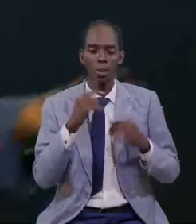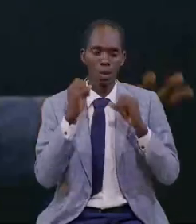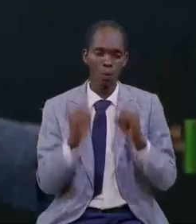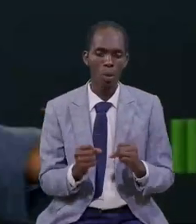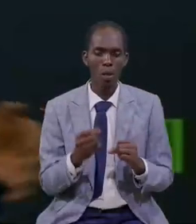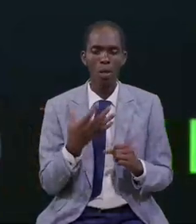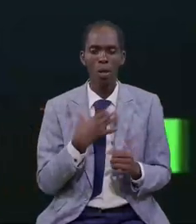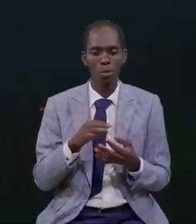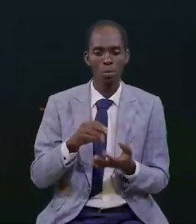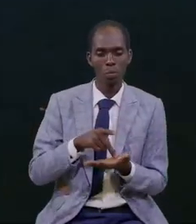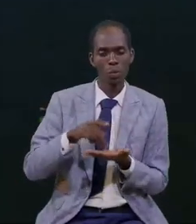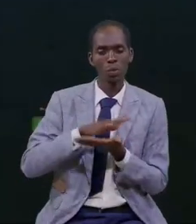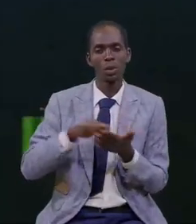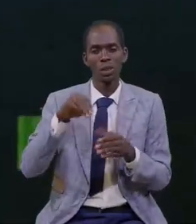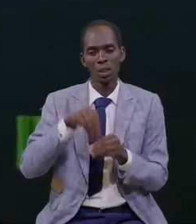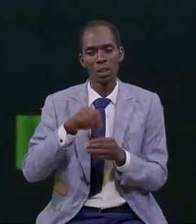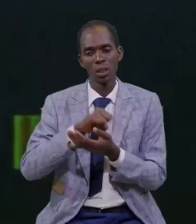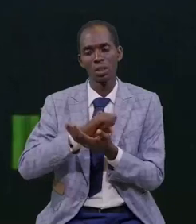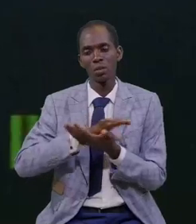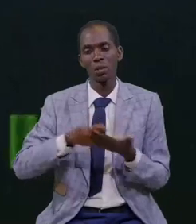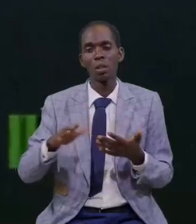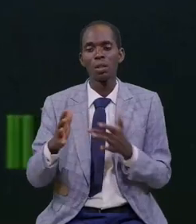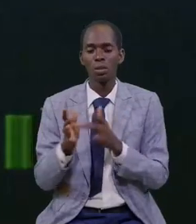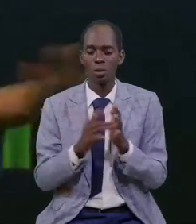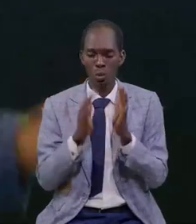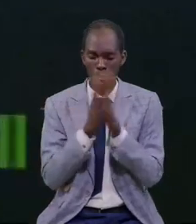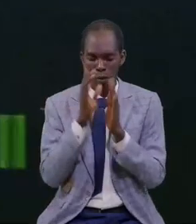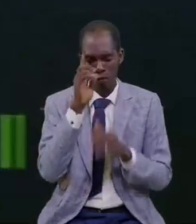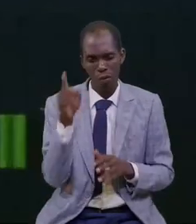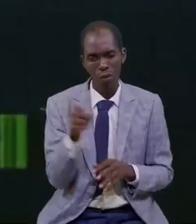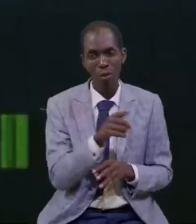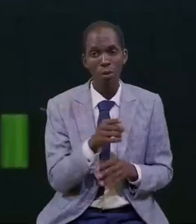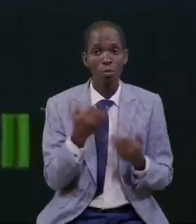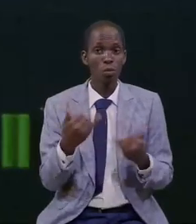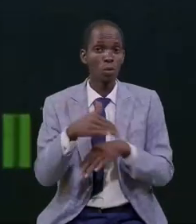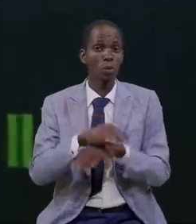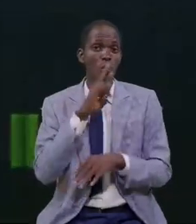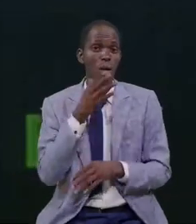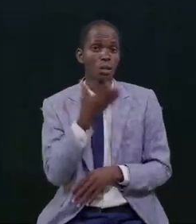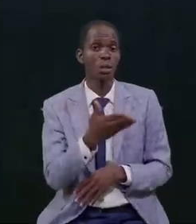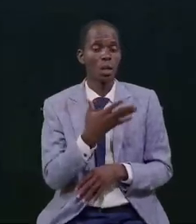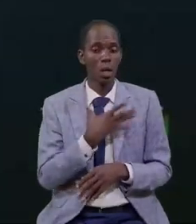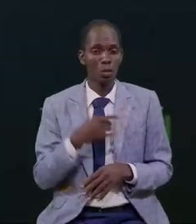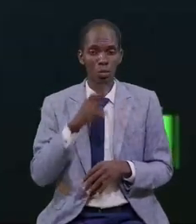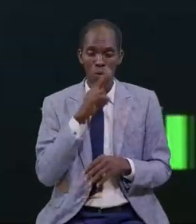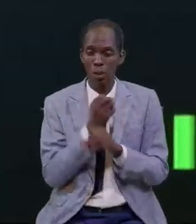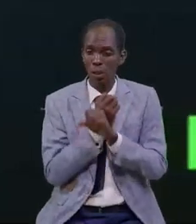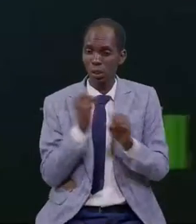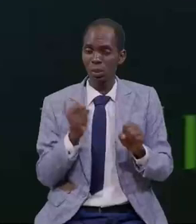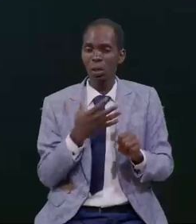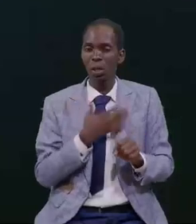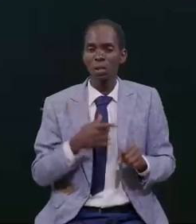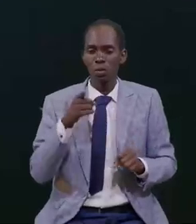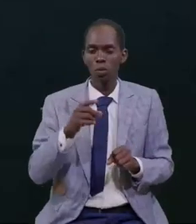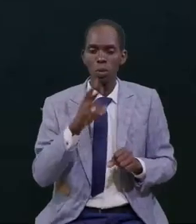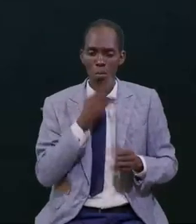sanctification et il a prié pour eux et tu es là ce soir tu te tu es sauvé tu es là ce soir tu es né de nouveau et tu as soif